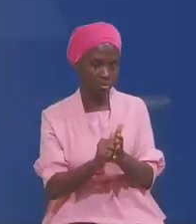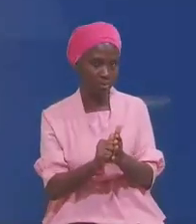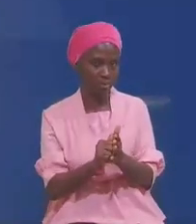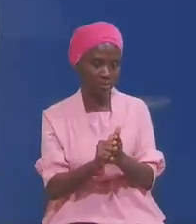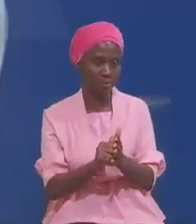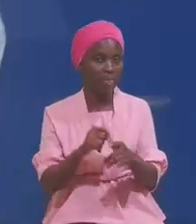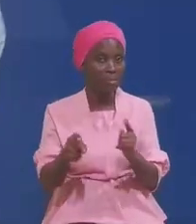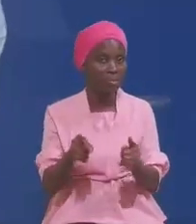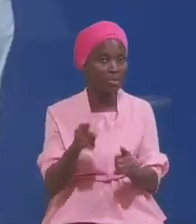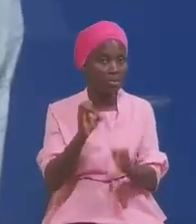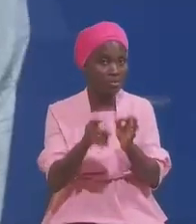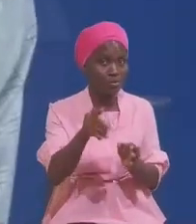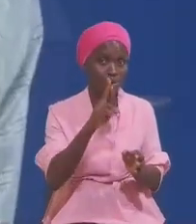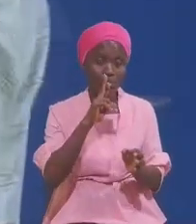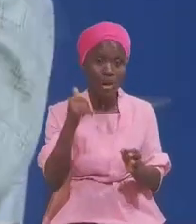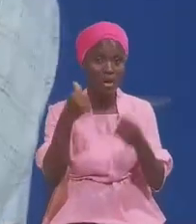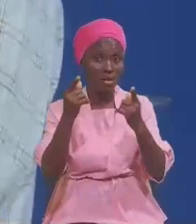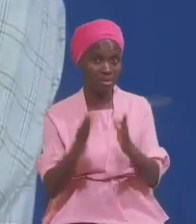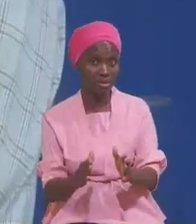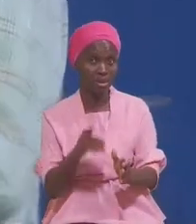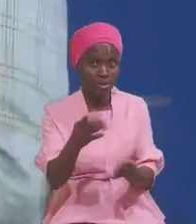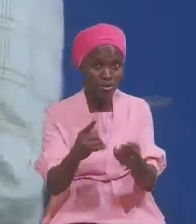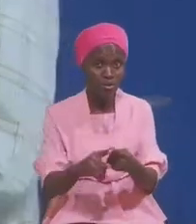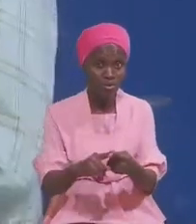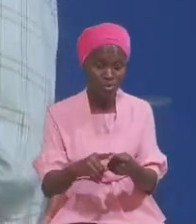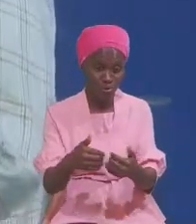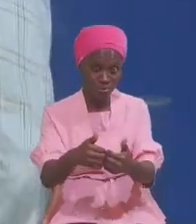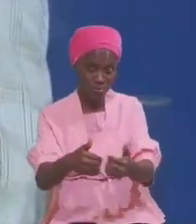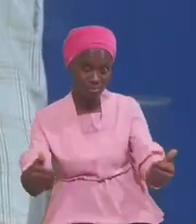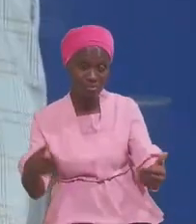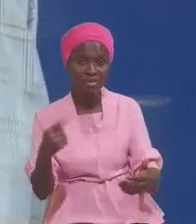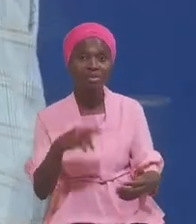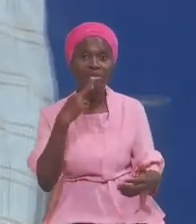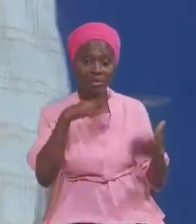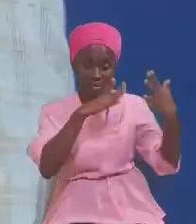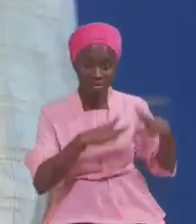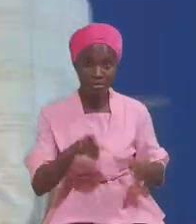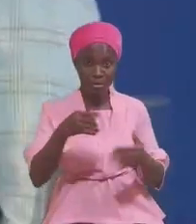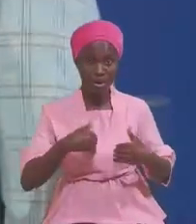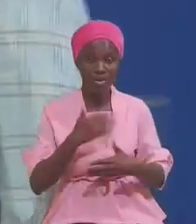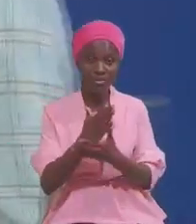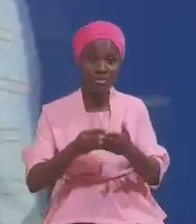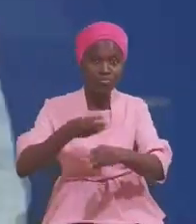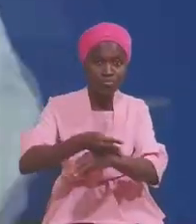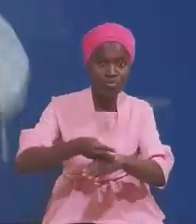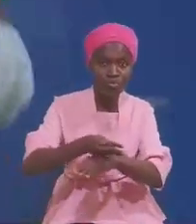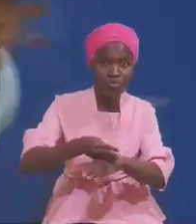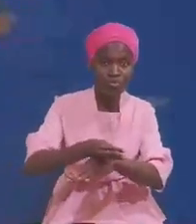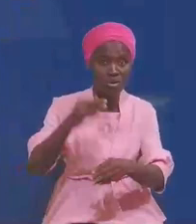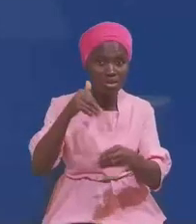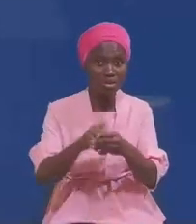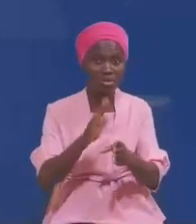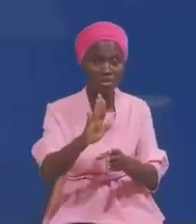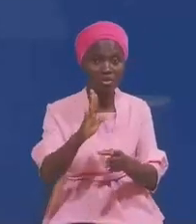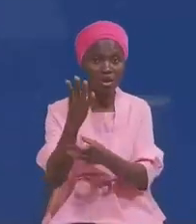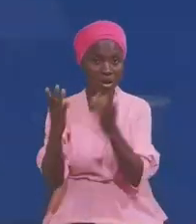pécheur, tu veux diviser la mer rouge, tu as un bâton dans ta main, Dieu n'exauce pas cela.